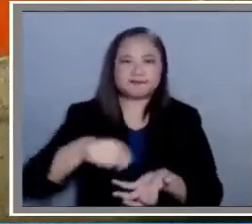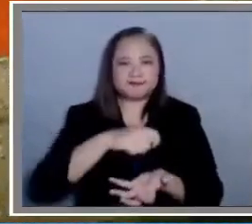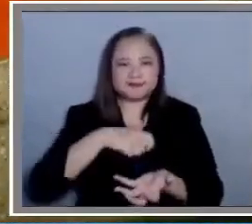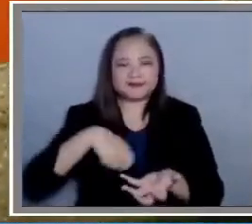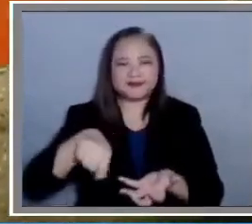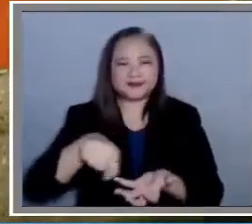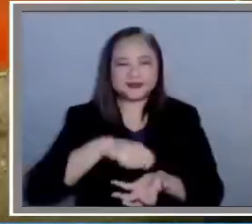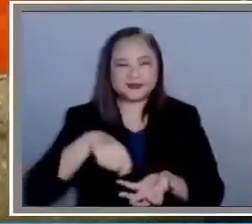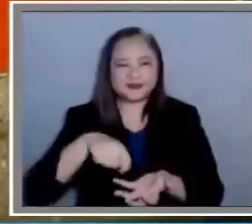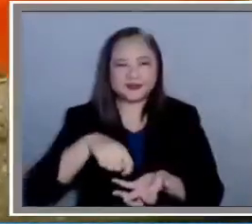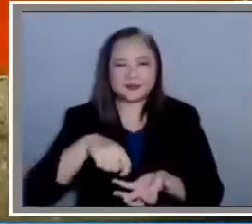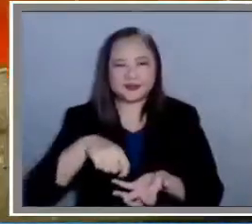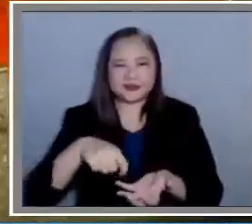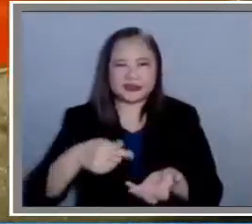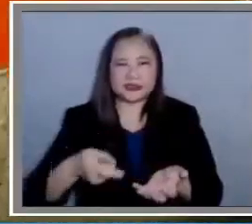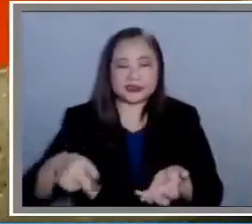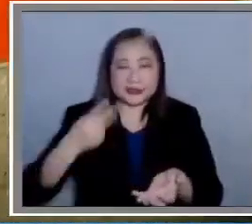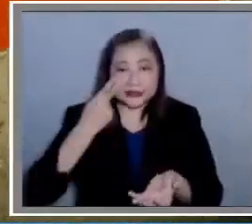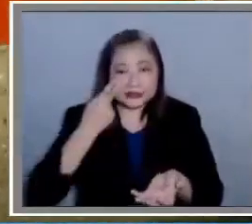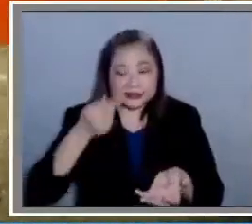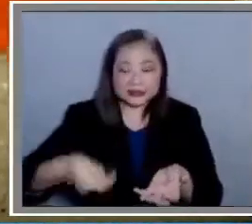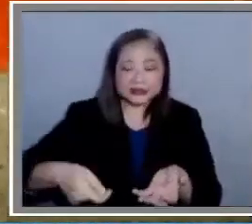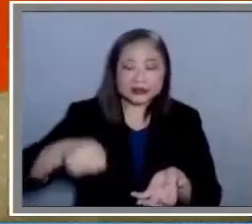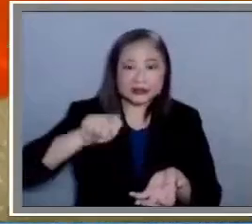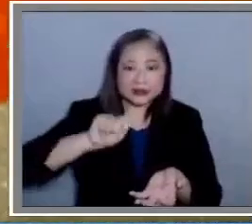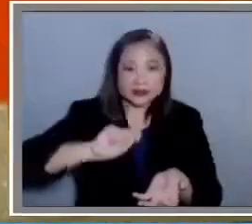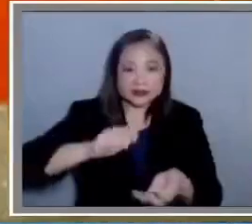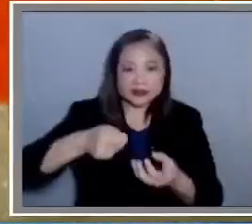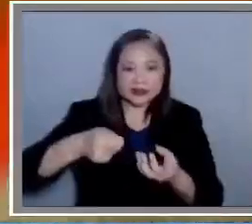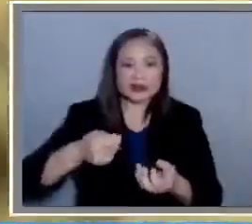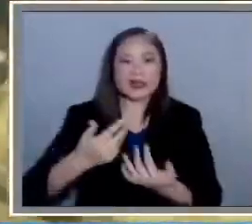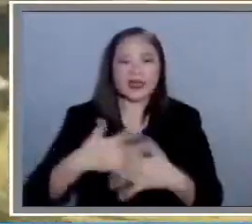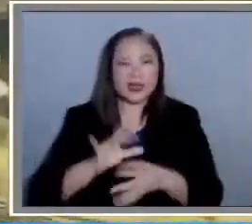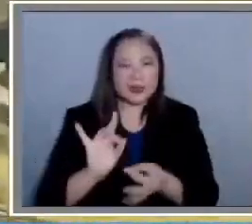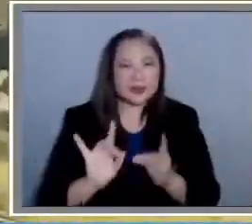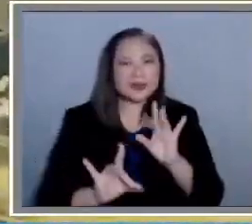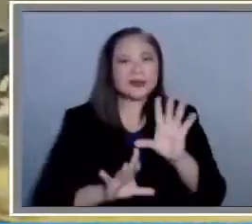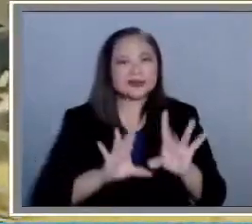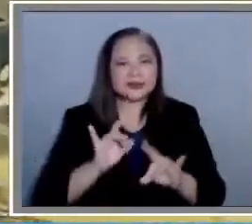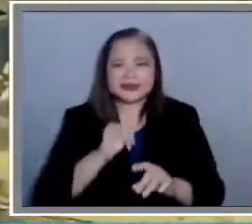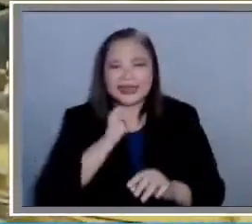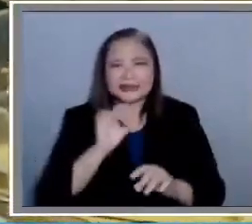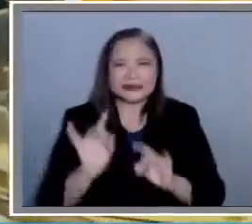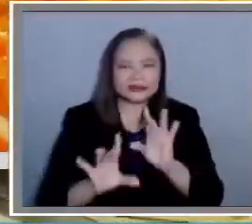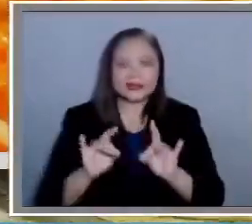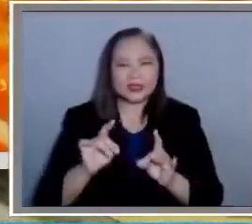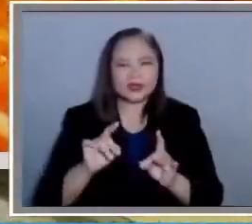sumasama. Ganyan ang kanyang lapot. Hindi yung steaky.